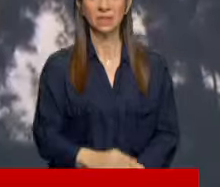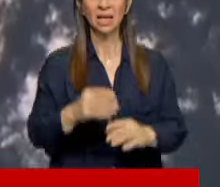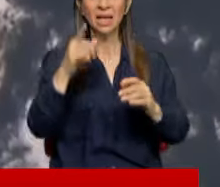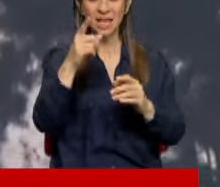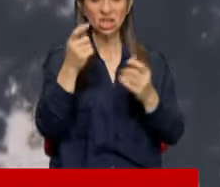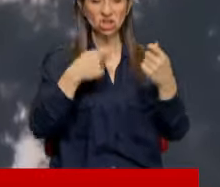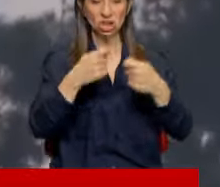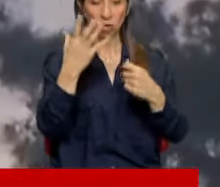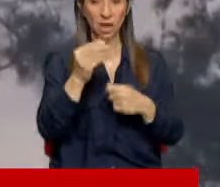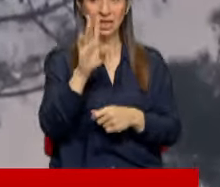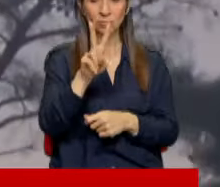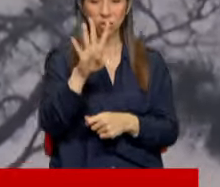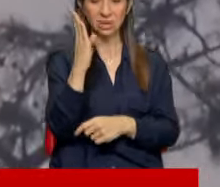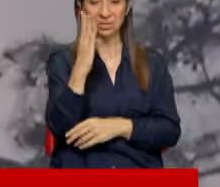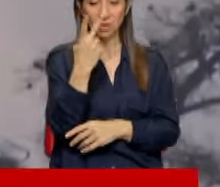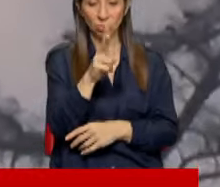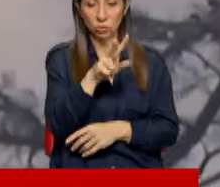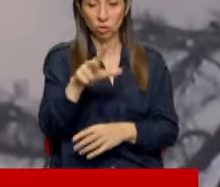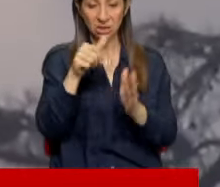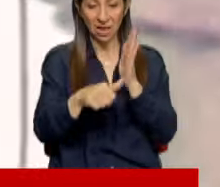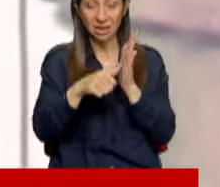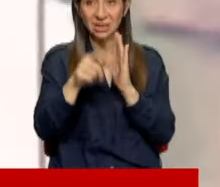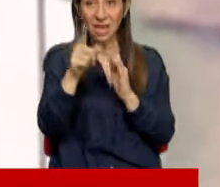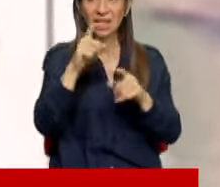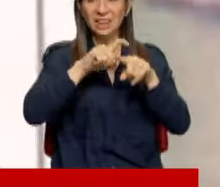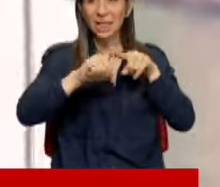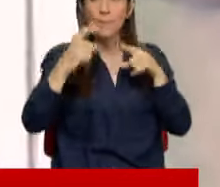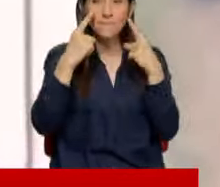Yerlice şirket olarak 24 Kasım 2023 tarihinde